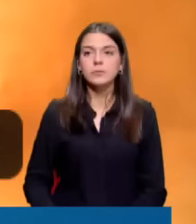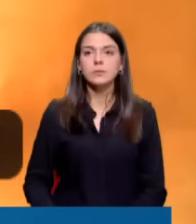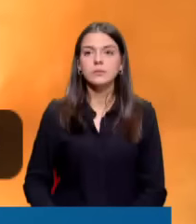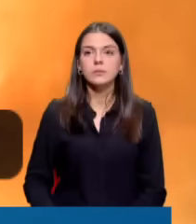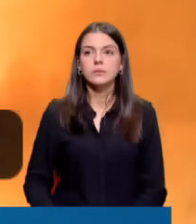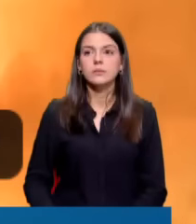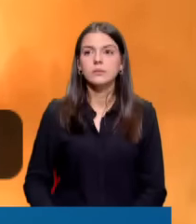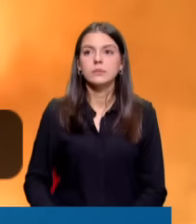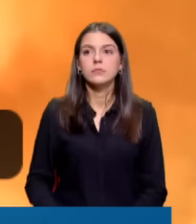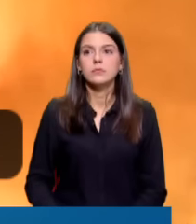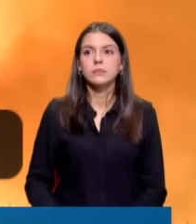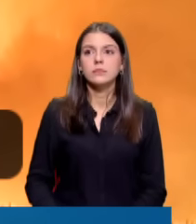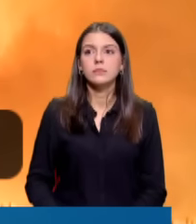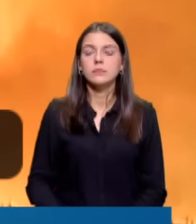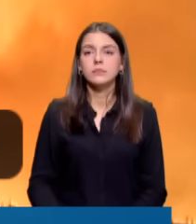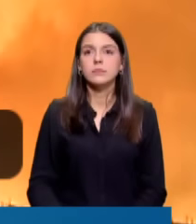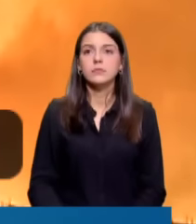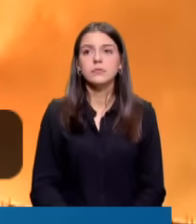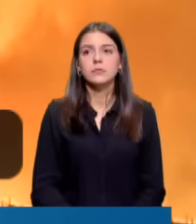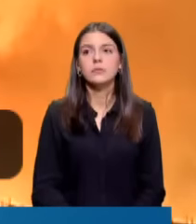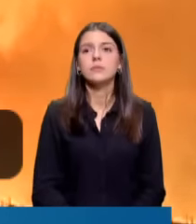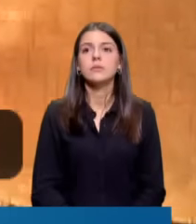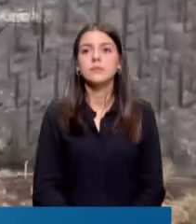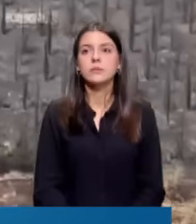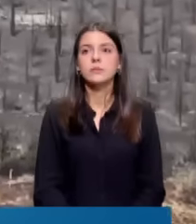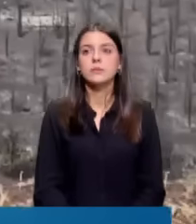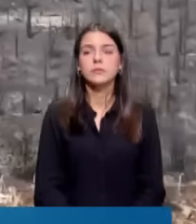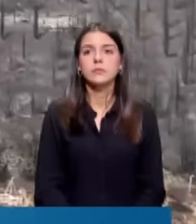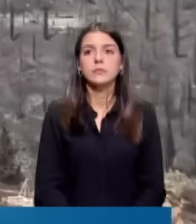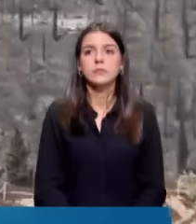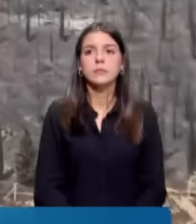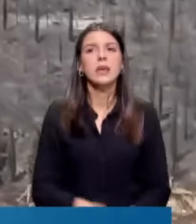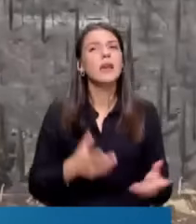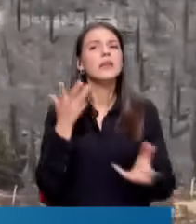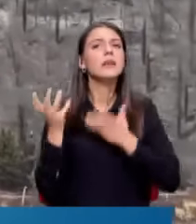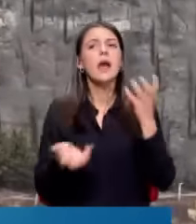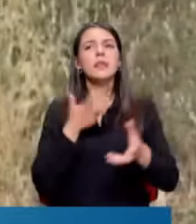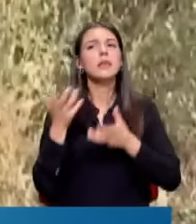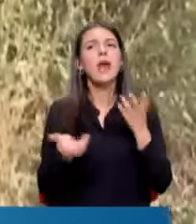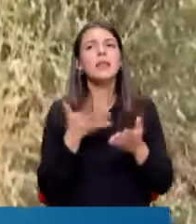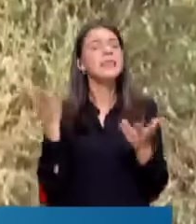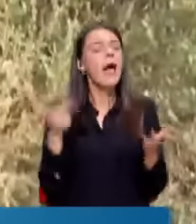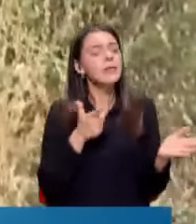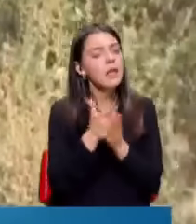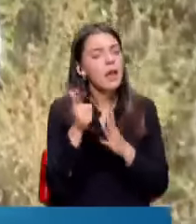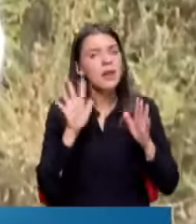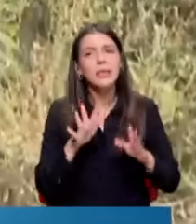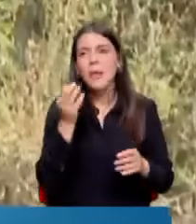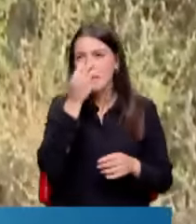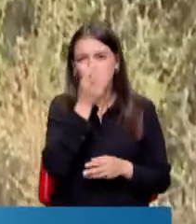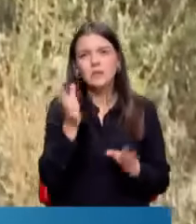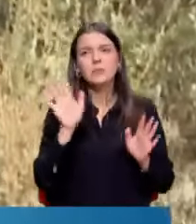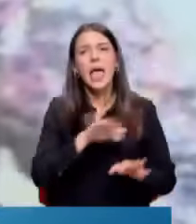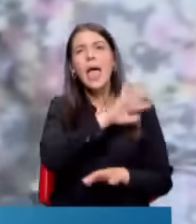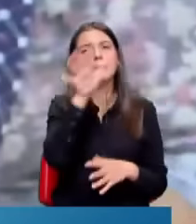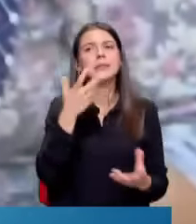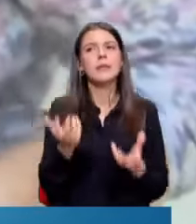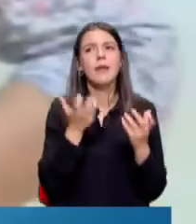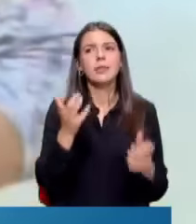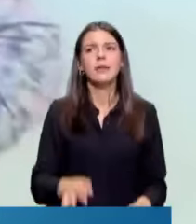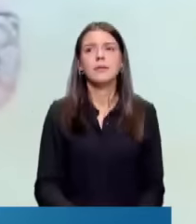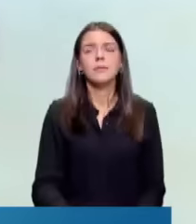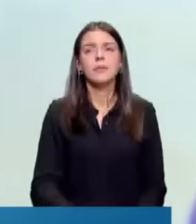Ya bu kadar nasıl farklı farklı yerlerde yanabilir ya? Yandık yandık bırak ya. Ne tarlamız kaldı ne bahçamız, yandı her taraf.